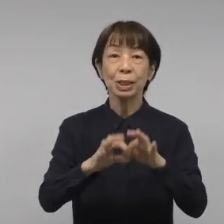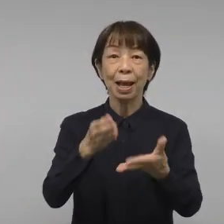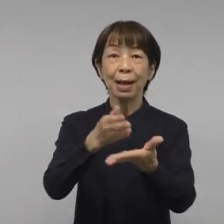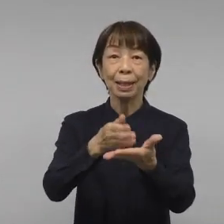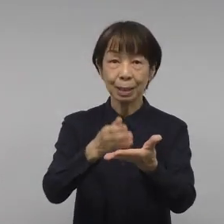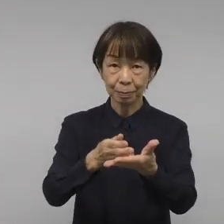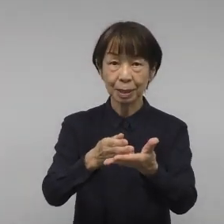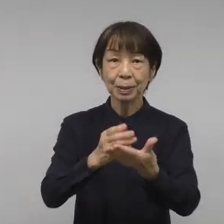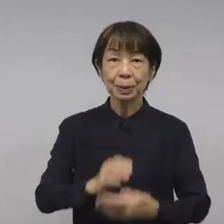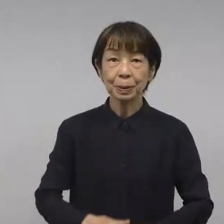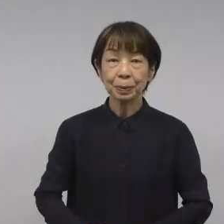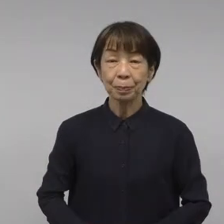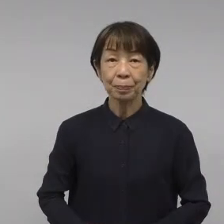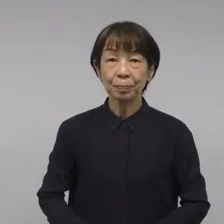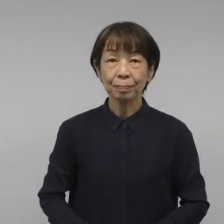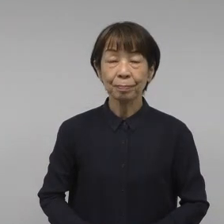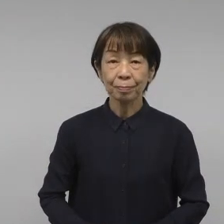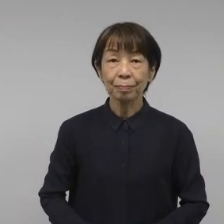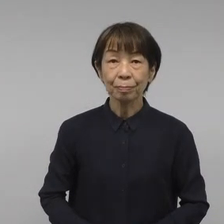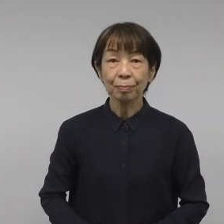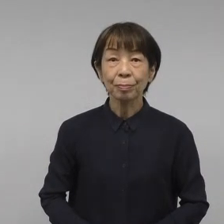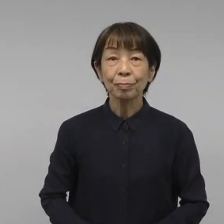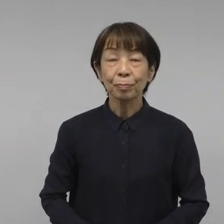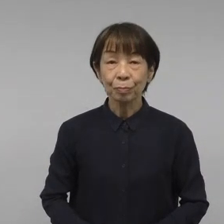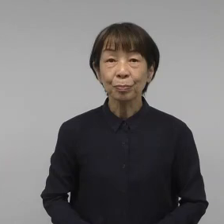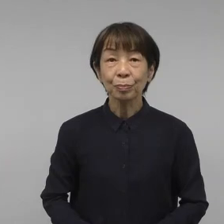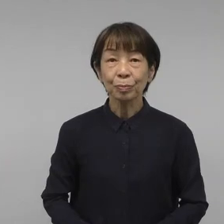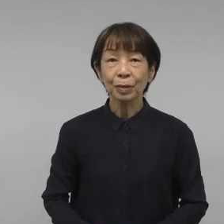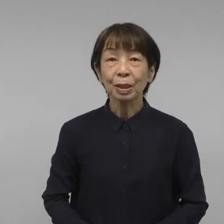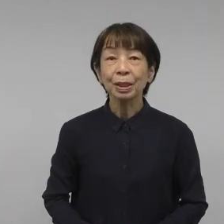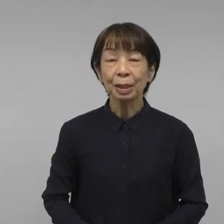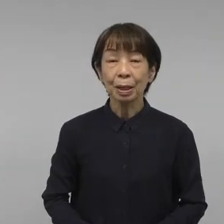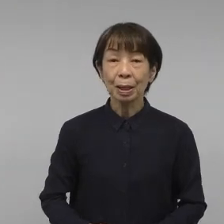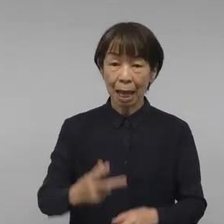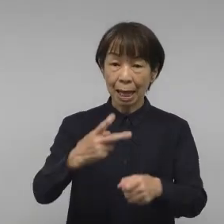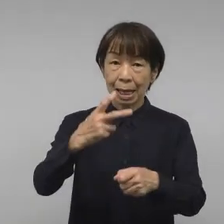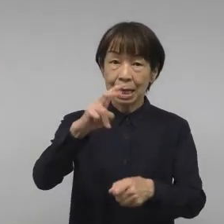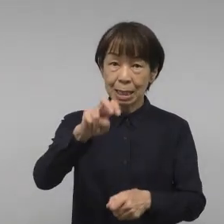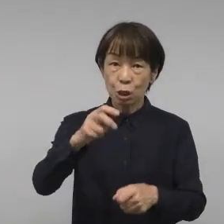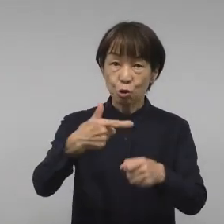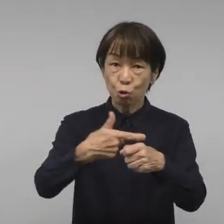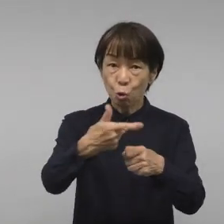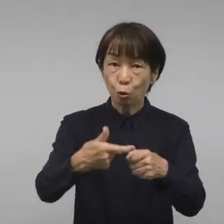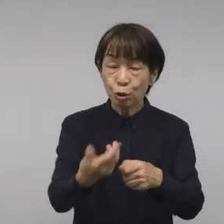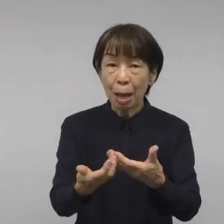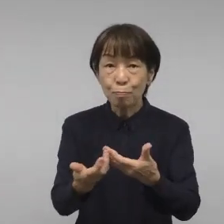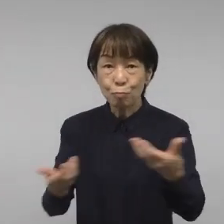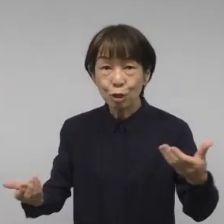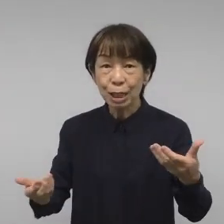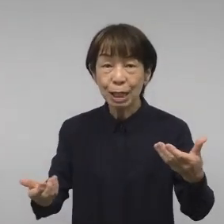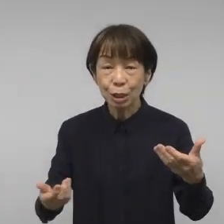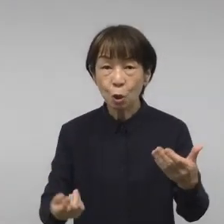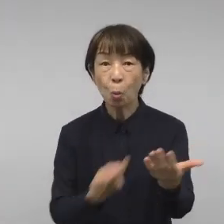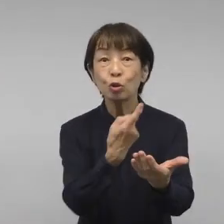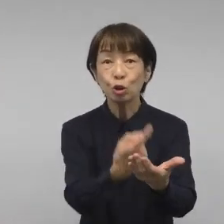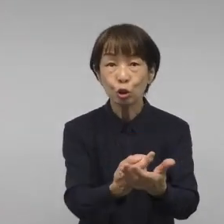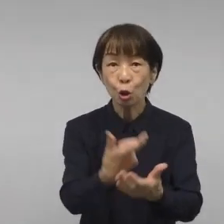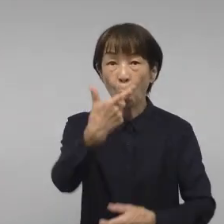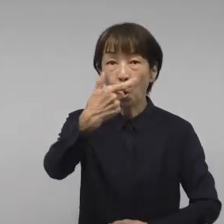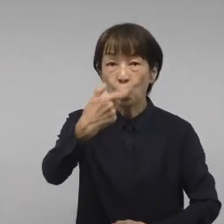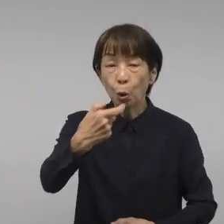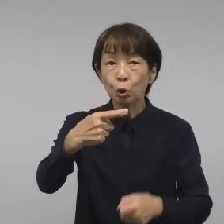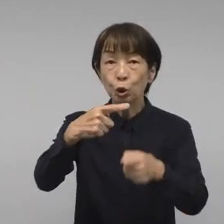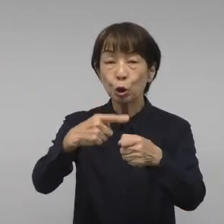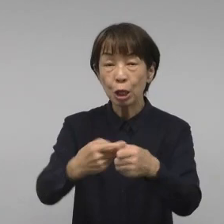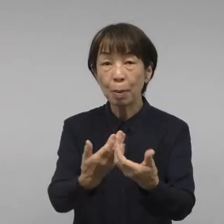というふうに思うわけでございます。ご案内の通りでありますけれども、26年ぶりの出場、そして60年ぶりの甲